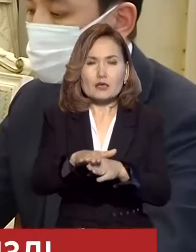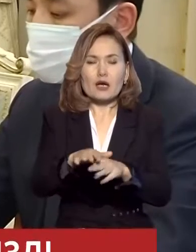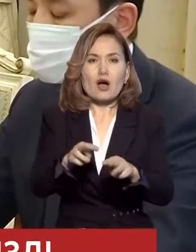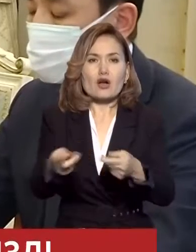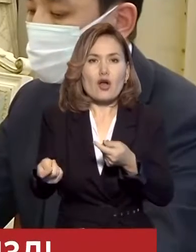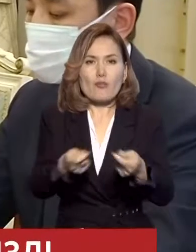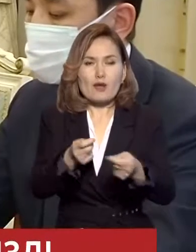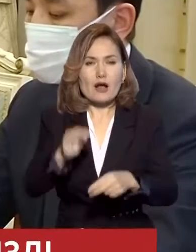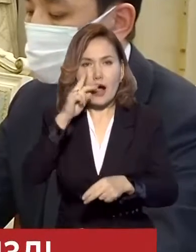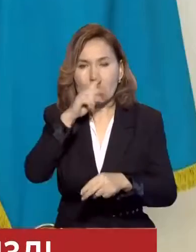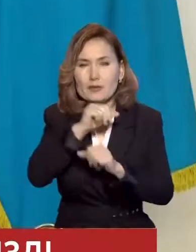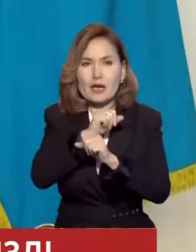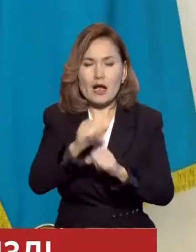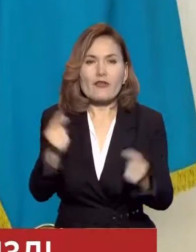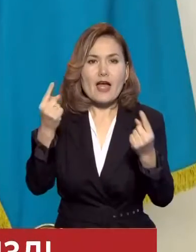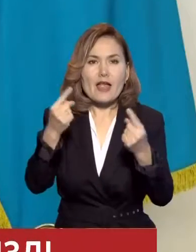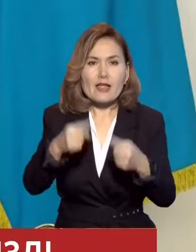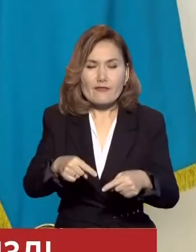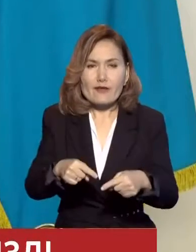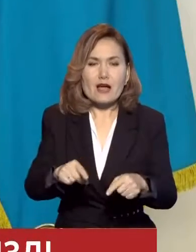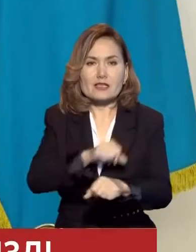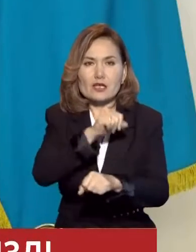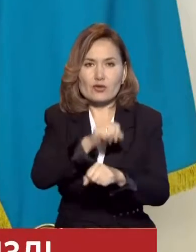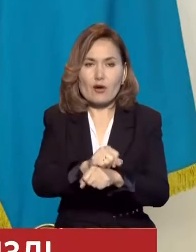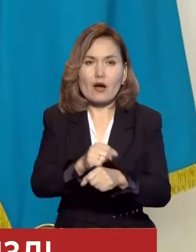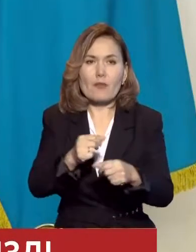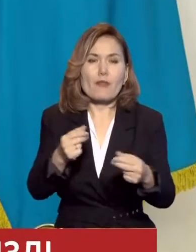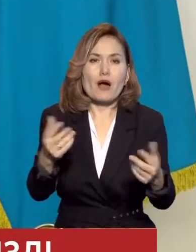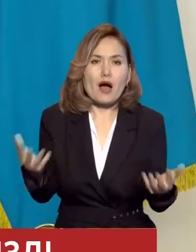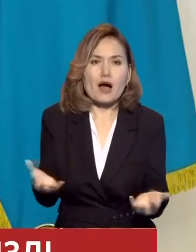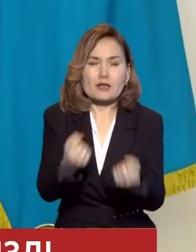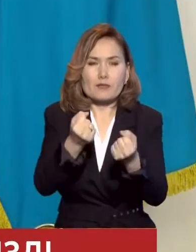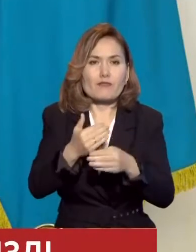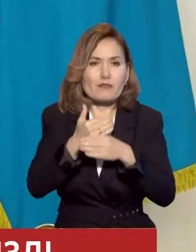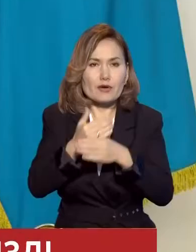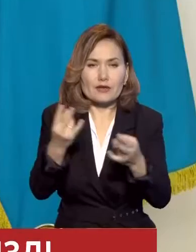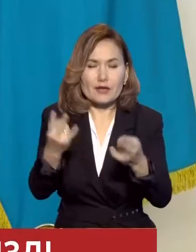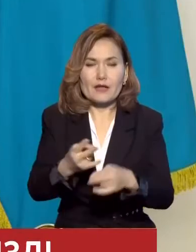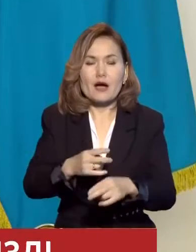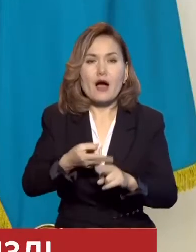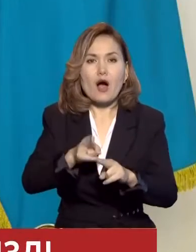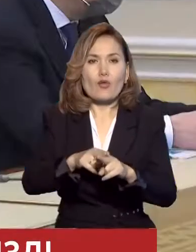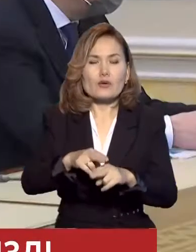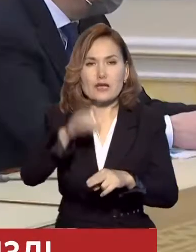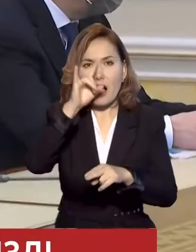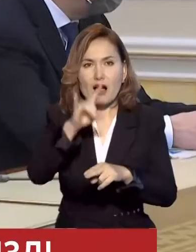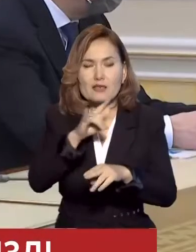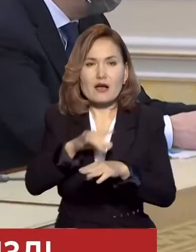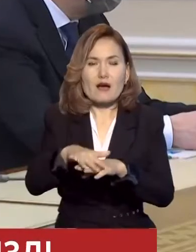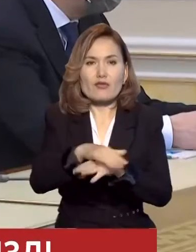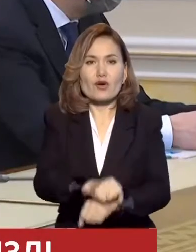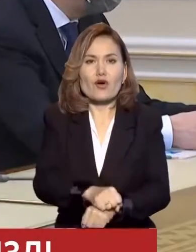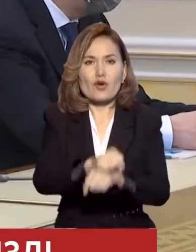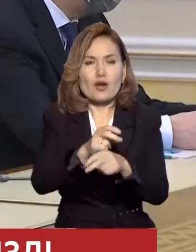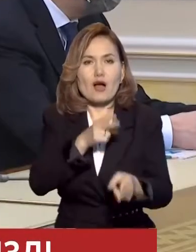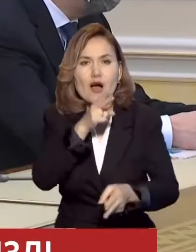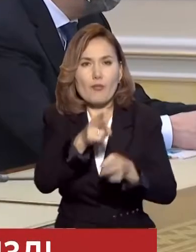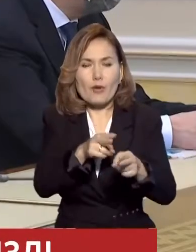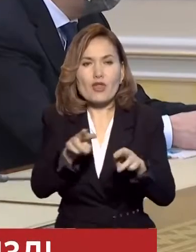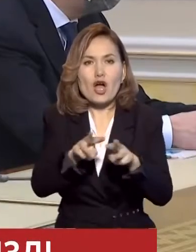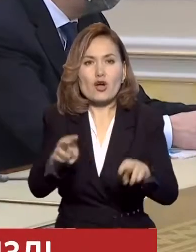абдырамауы тиіс, инфляцияға еле бермей жағдайды бағамдай білуі керек еді, алайда орындай алмады. Президент халықтың наразылығын тудыруға әуелі үкімет, оның